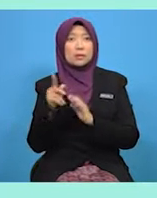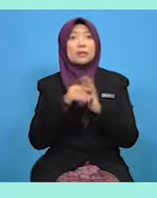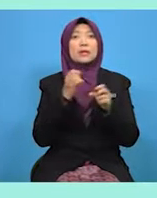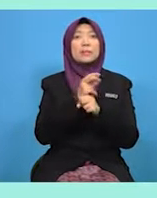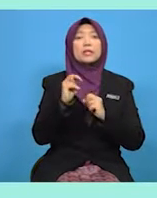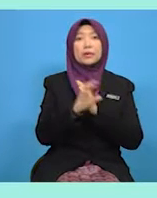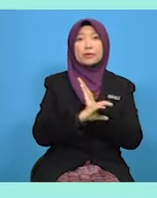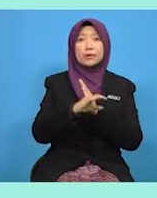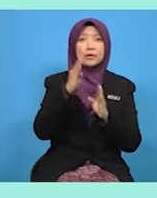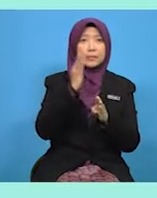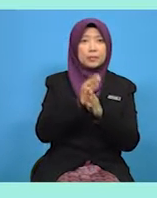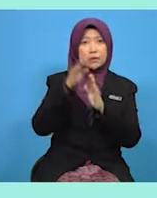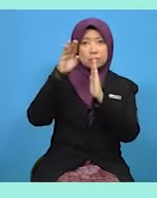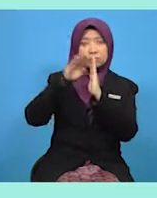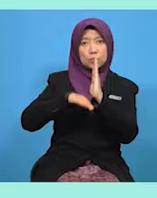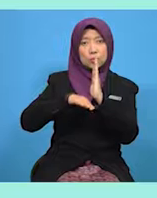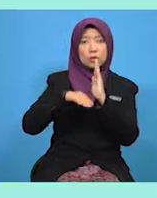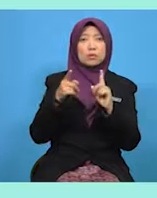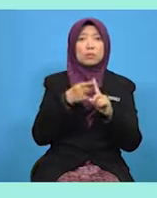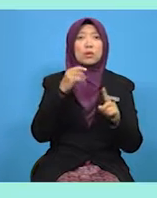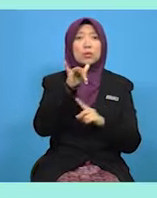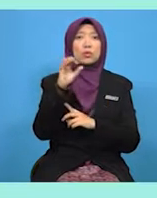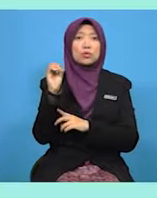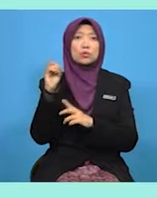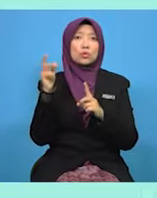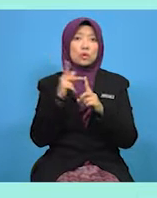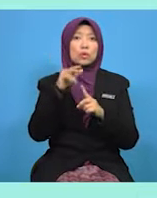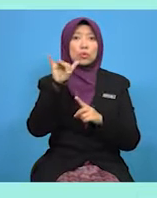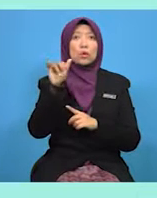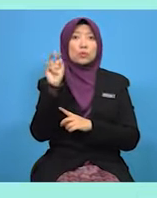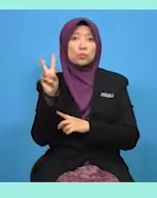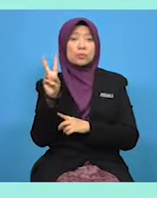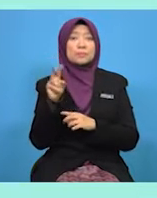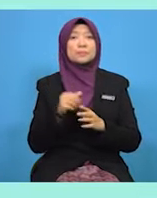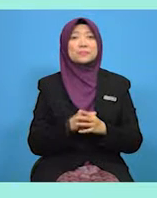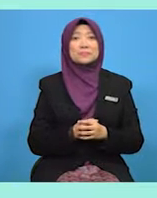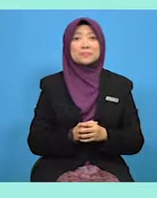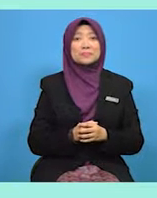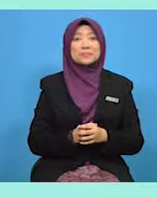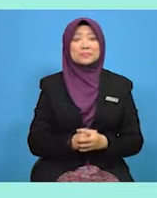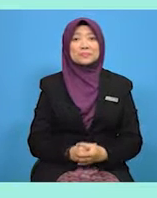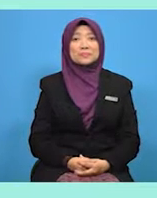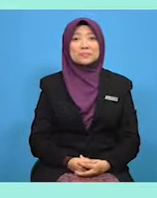pendapatan negara benar berkurang dari Y0 ke Y2.